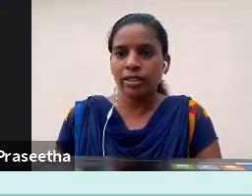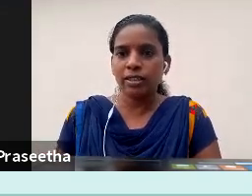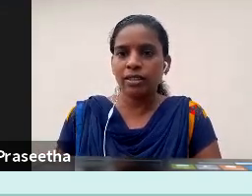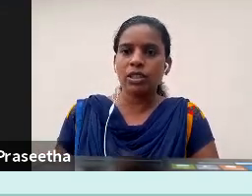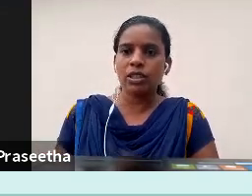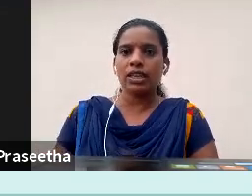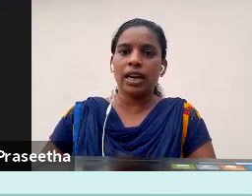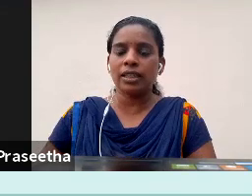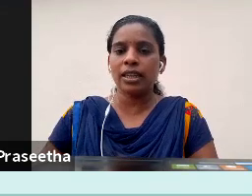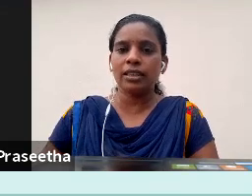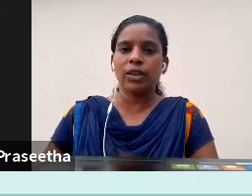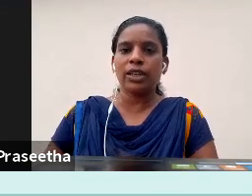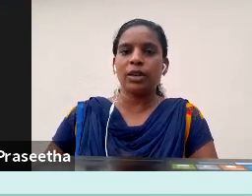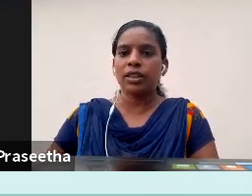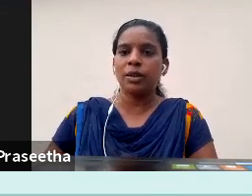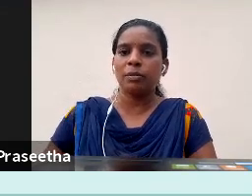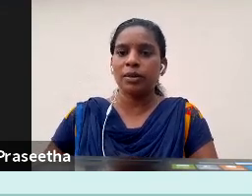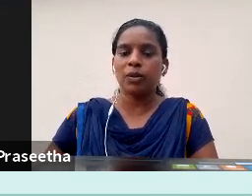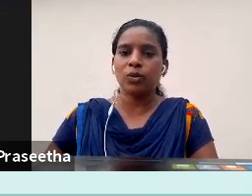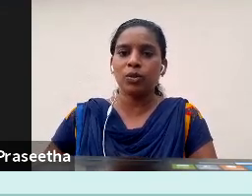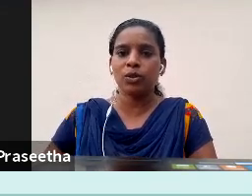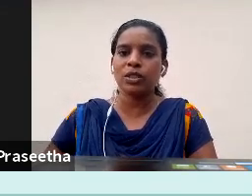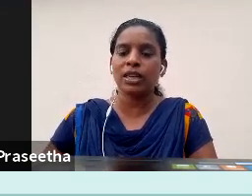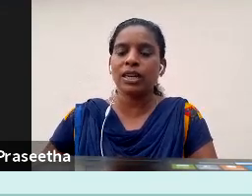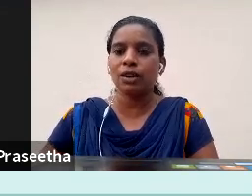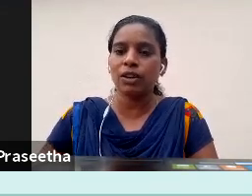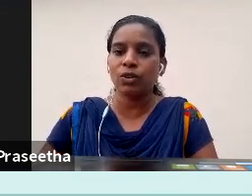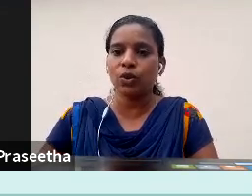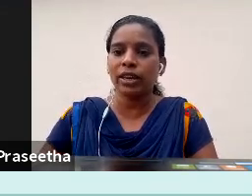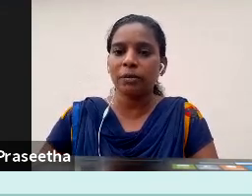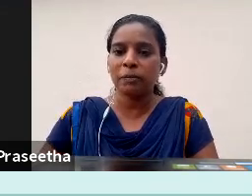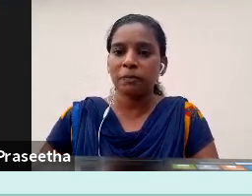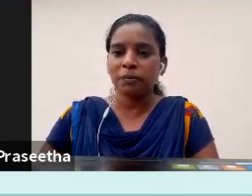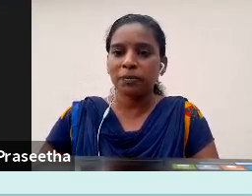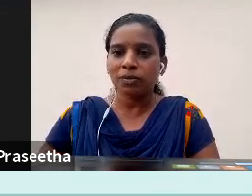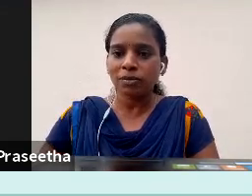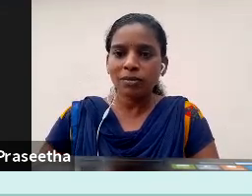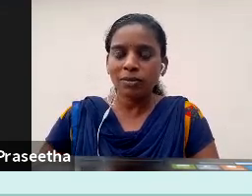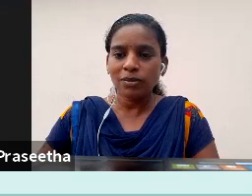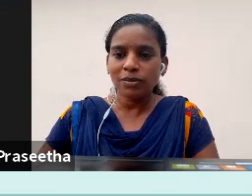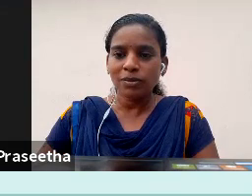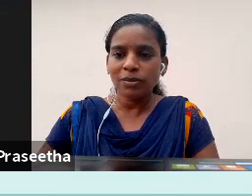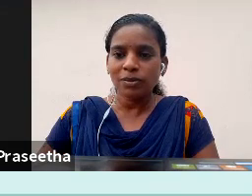ചോദിക്കുക? റോയ് സാറിനെ ഞാൻ ആദ്യമായിട്ട് ഇവിടെ ഇരിക്കുമ്പോ ആദ്യമായിട്ട് പരിചയപ്പെടുന്നു, റോയ് സാർ എന്താവും എന്നോട്